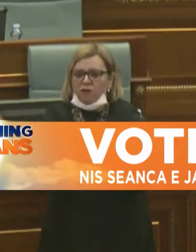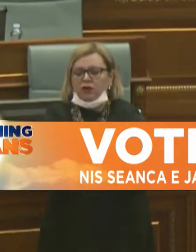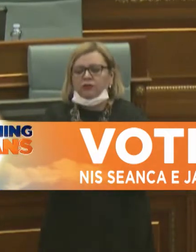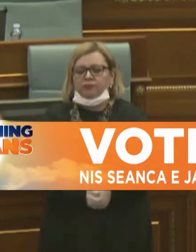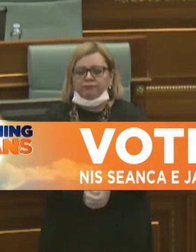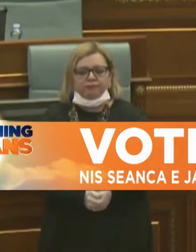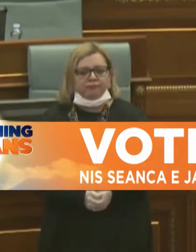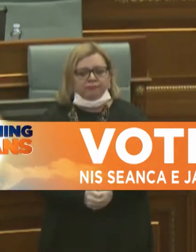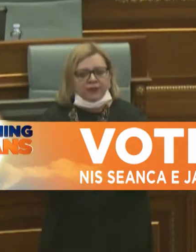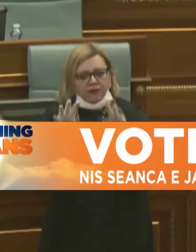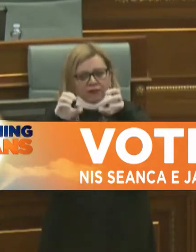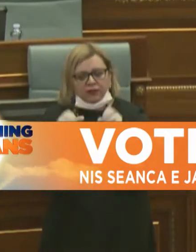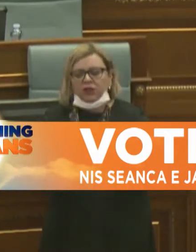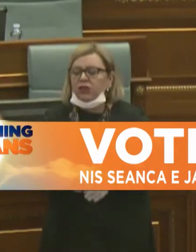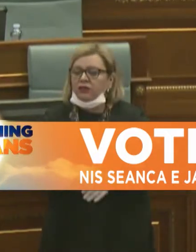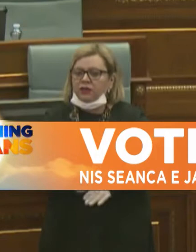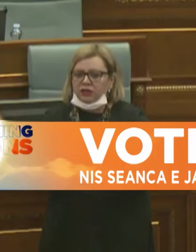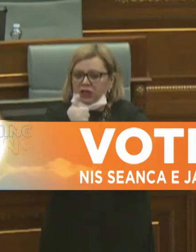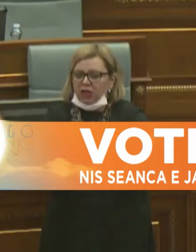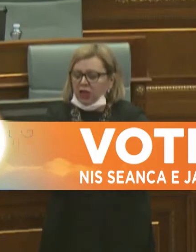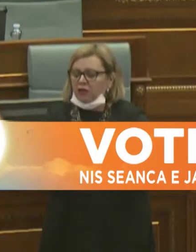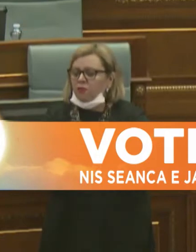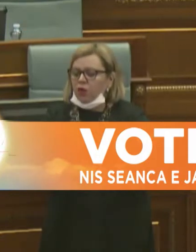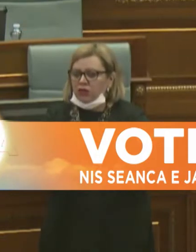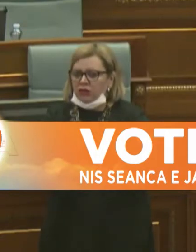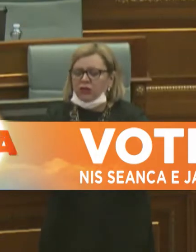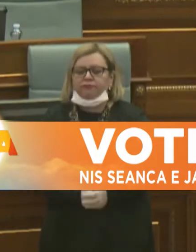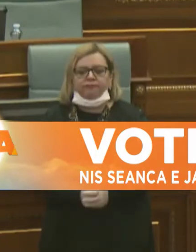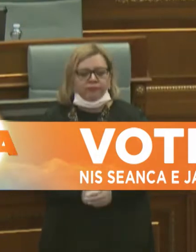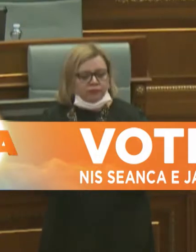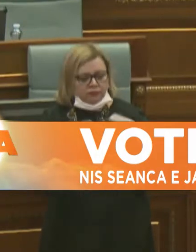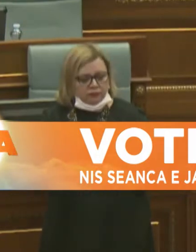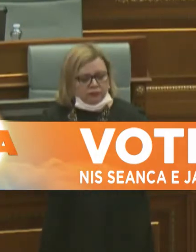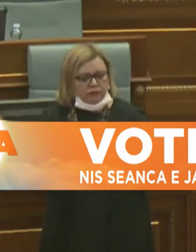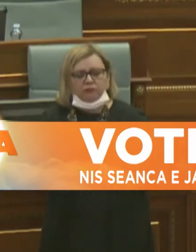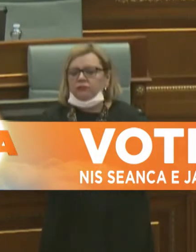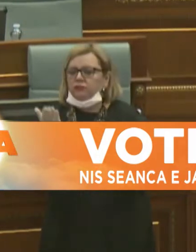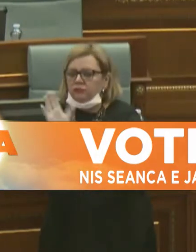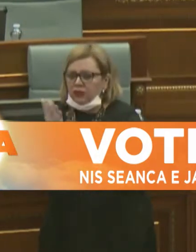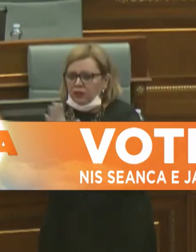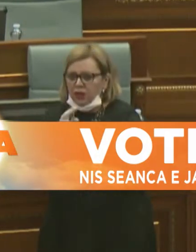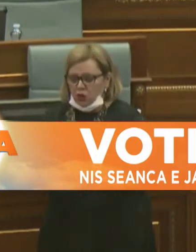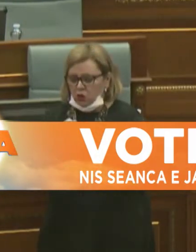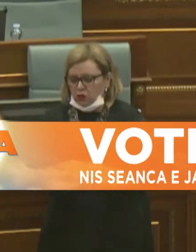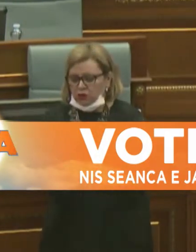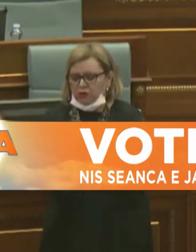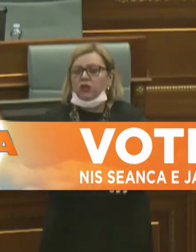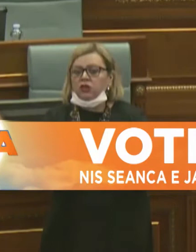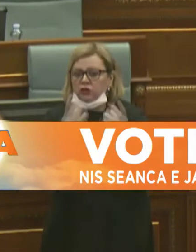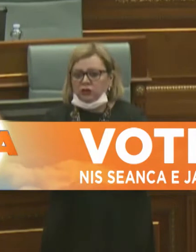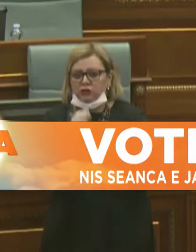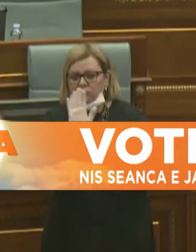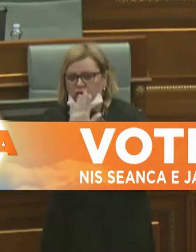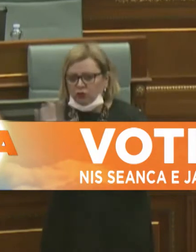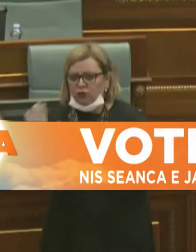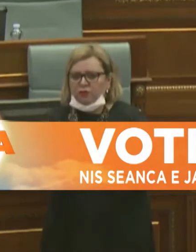vedijes së lartë politike, prandaj ndjej përgjegjësi ndaj deputetëve të këtij koalicioni dhe ndaj gjithë juve si